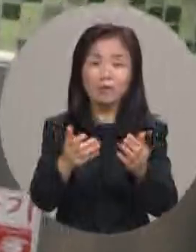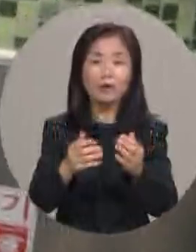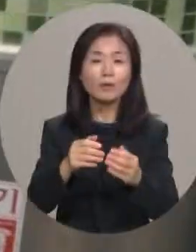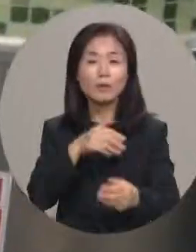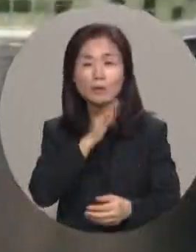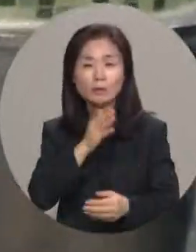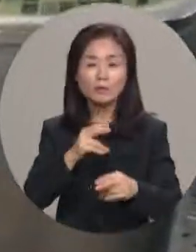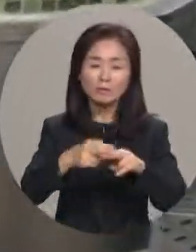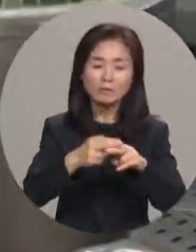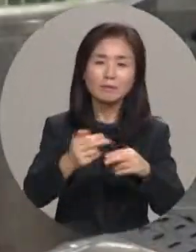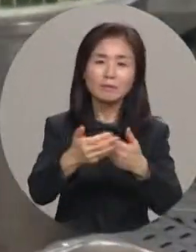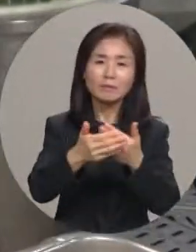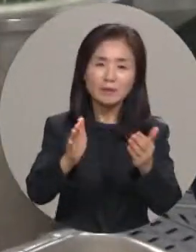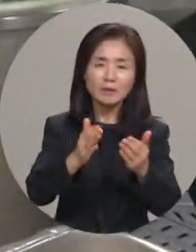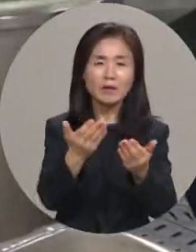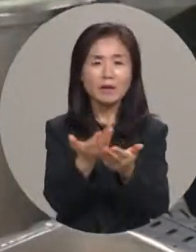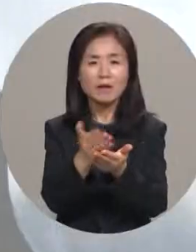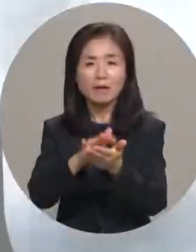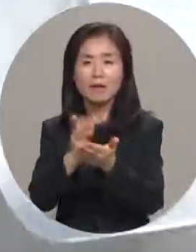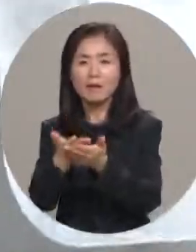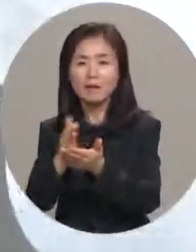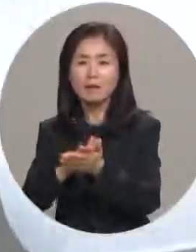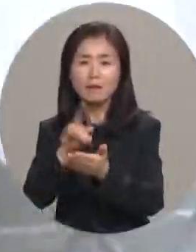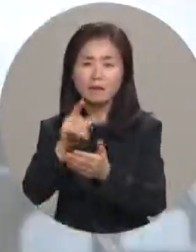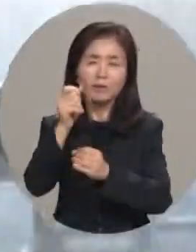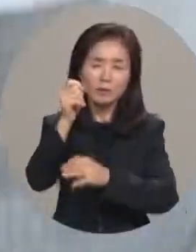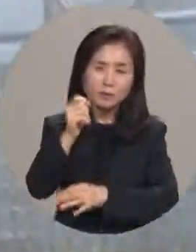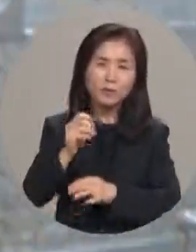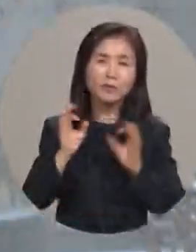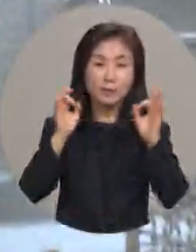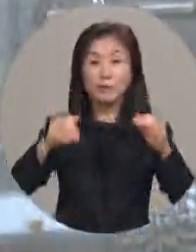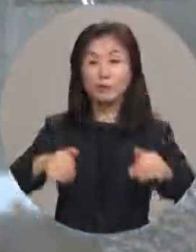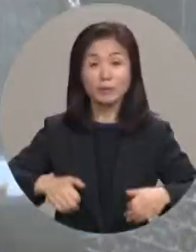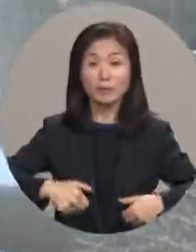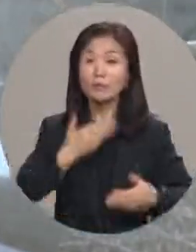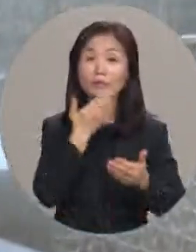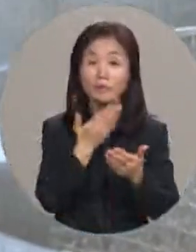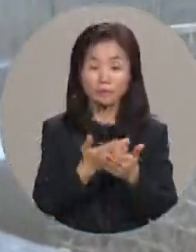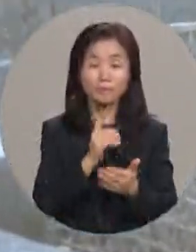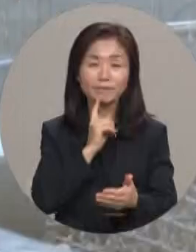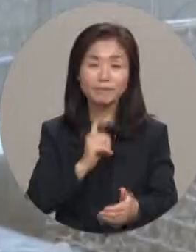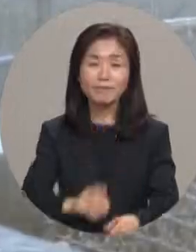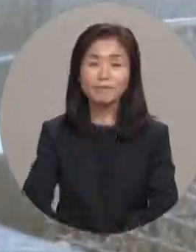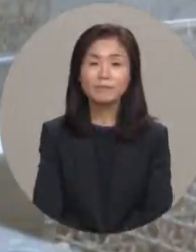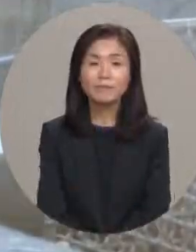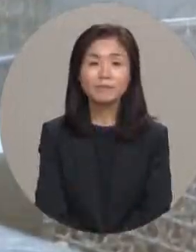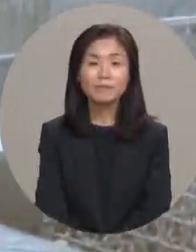개선하려는 근본적인 노력이 더 중요하다고 지적했습니다. EBS 뉴스 서진석입니다.